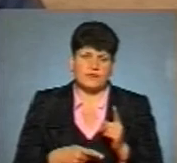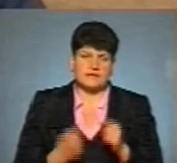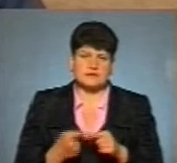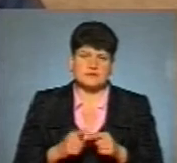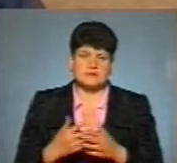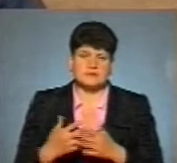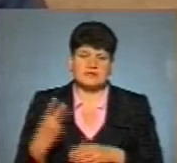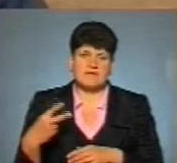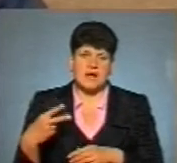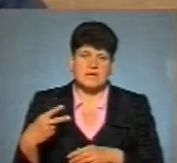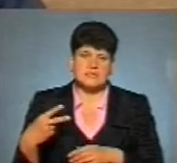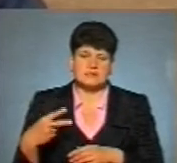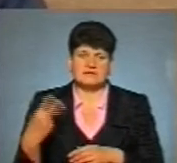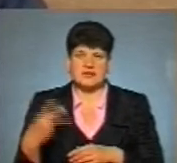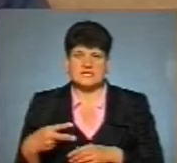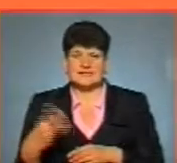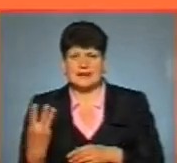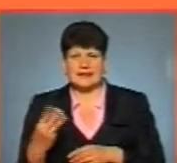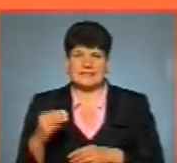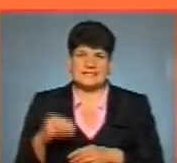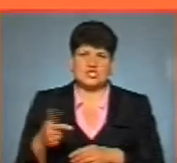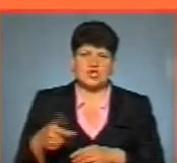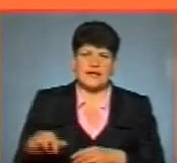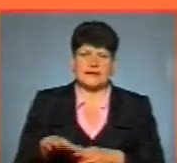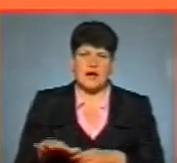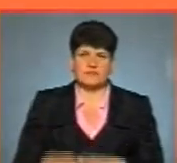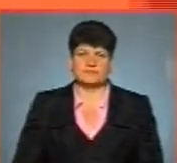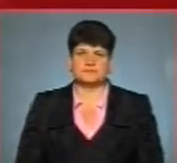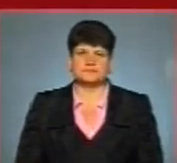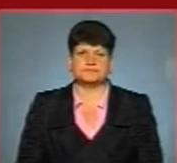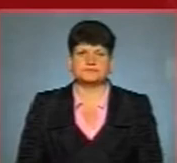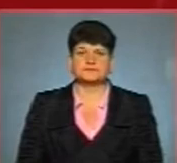порядка 20-23 тисяч гектарів.